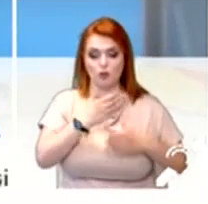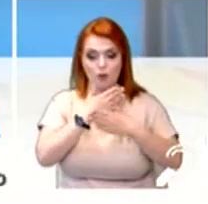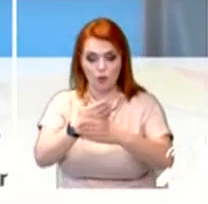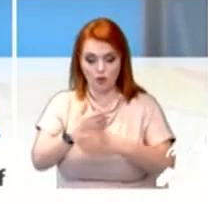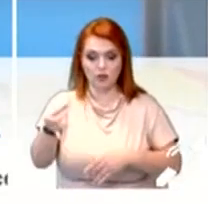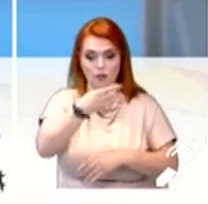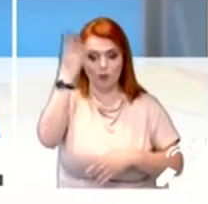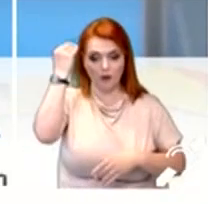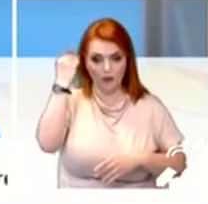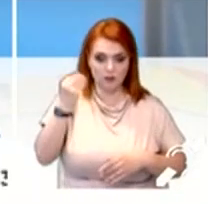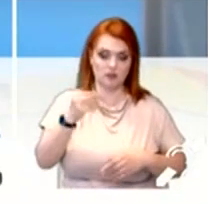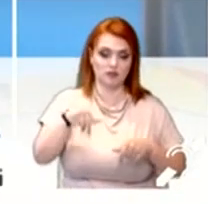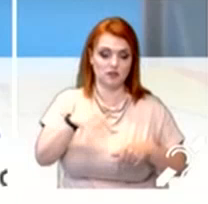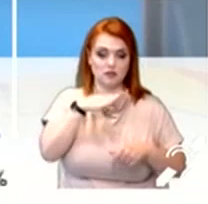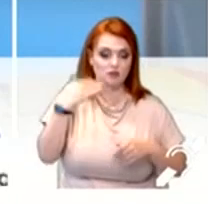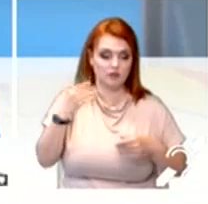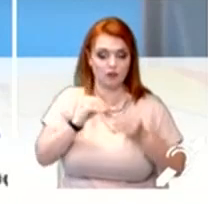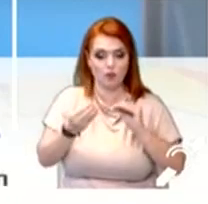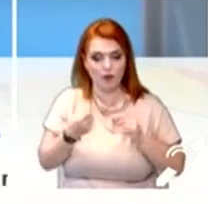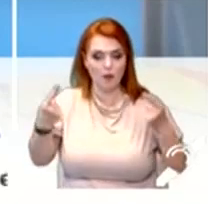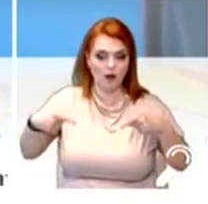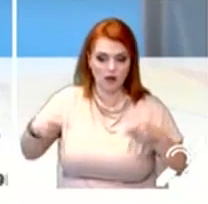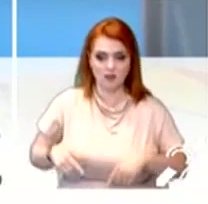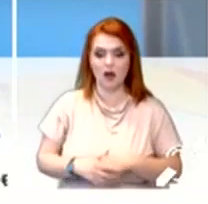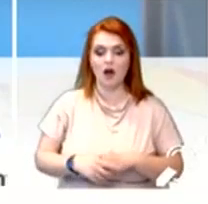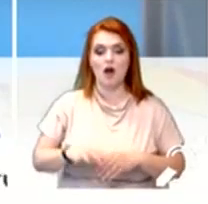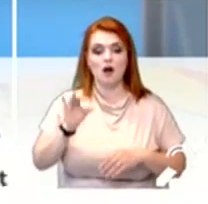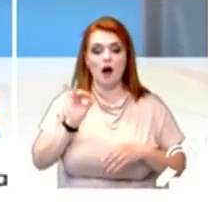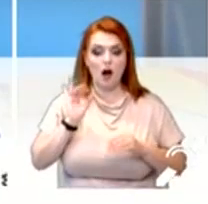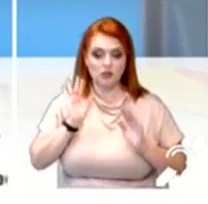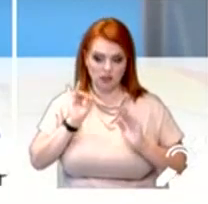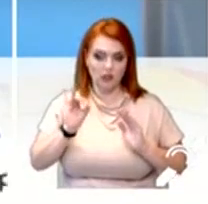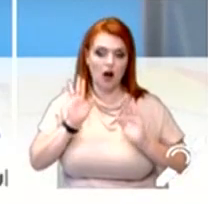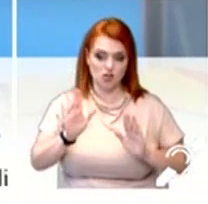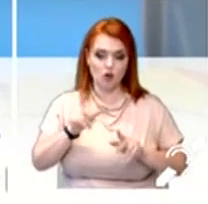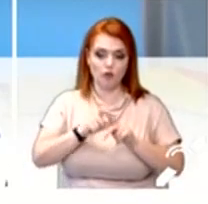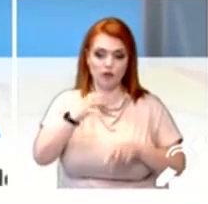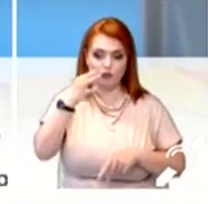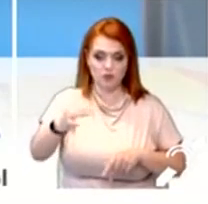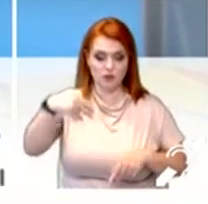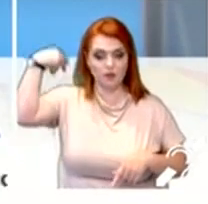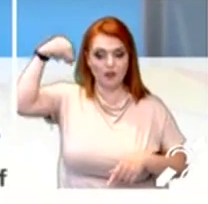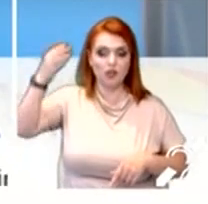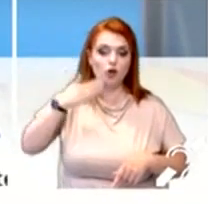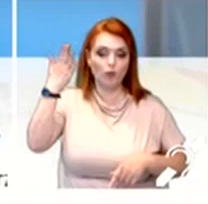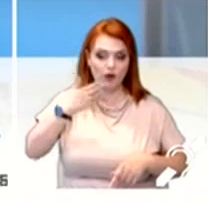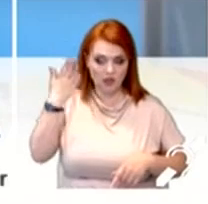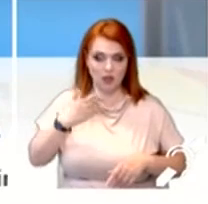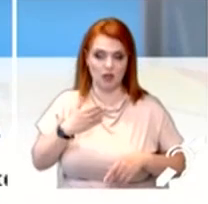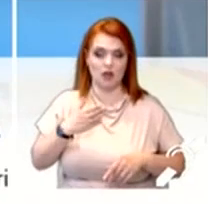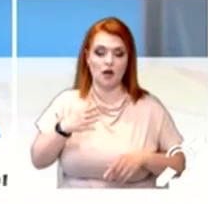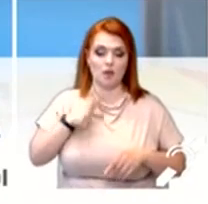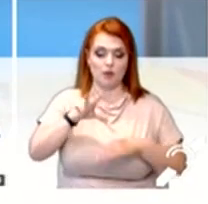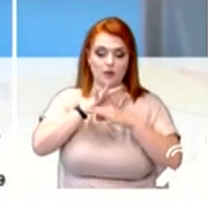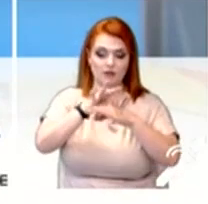multiple. Este declarația făcută de președintele României, Klaus Iohannis, la reuniunea în format restrâns de la Haga, în